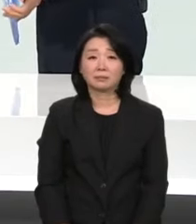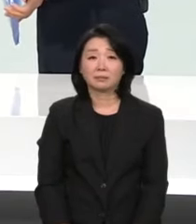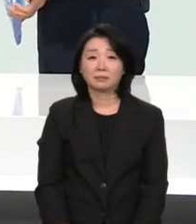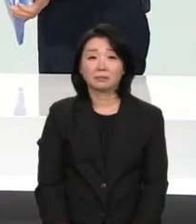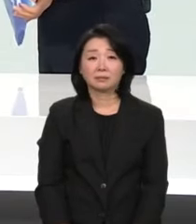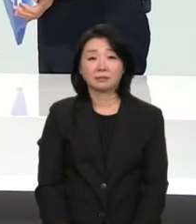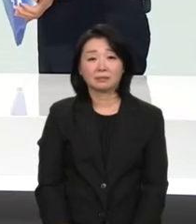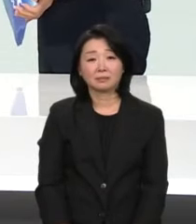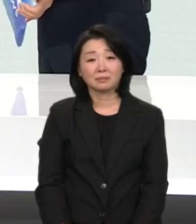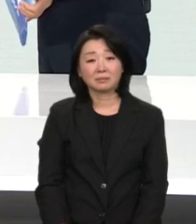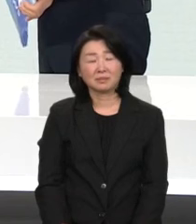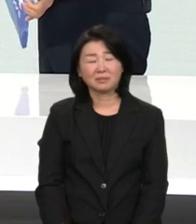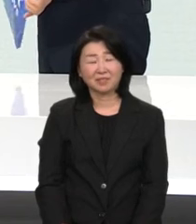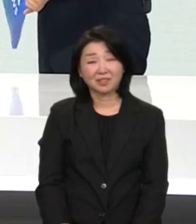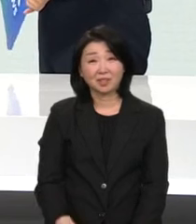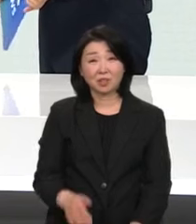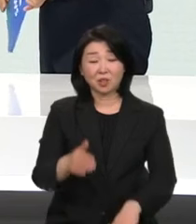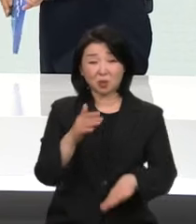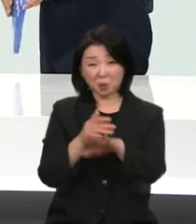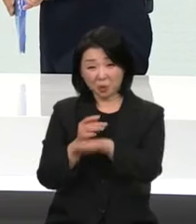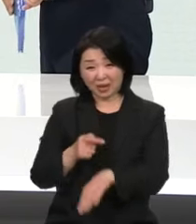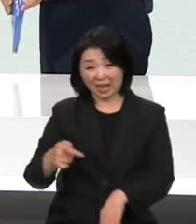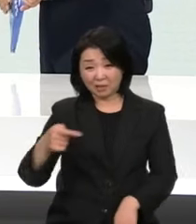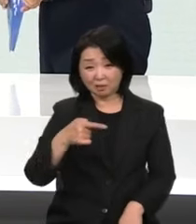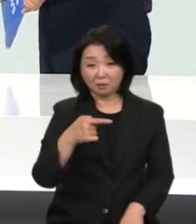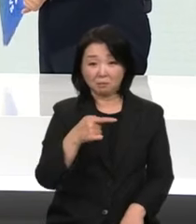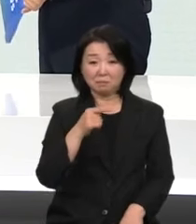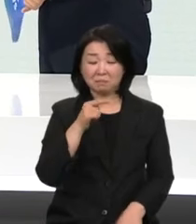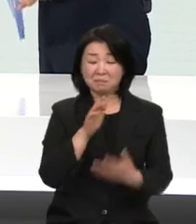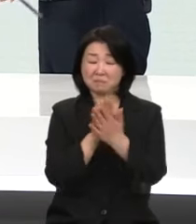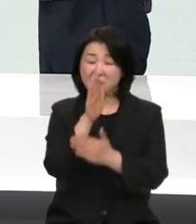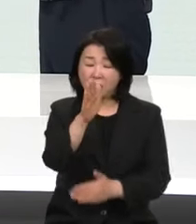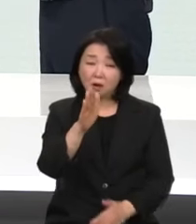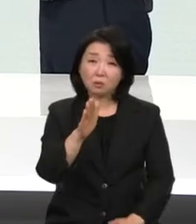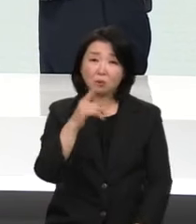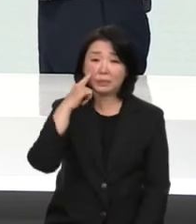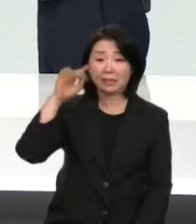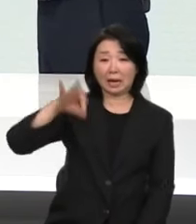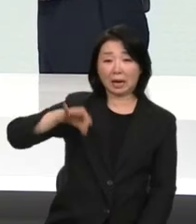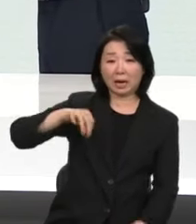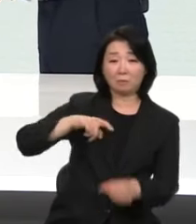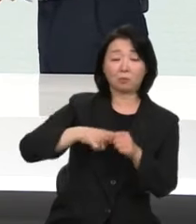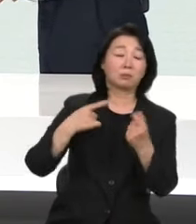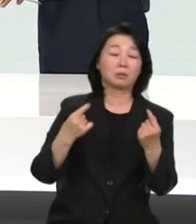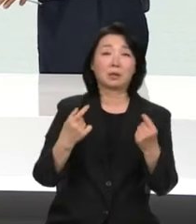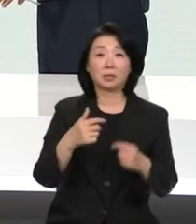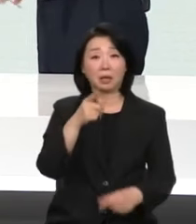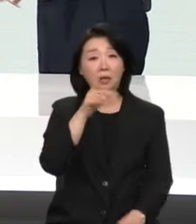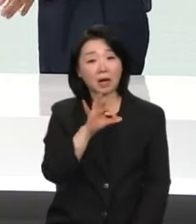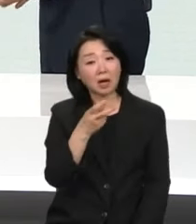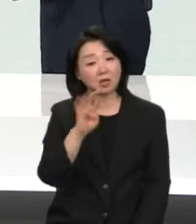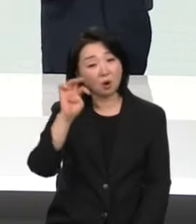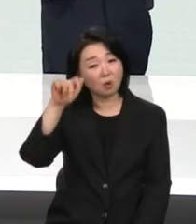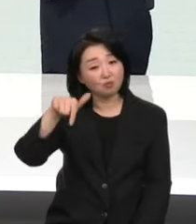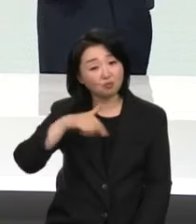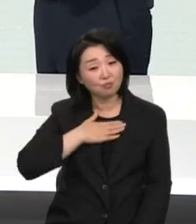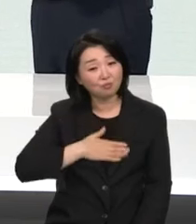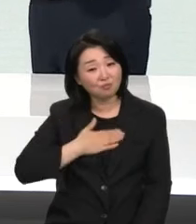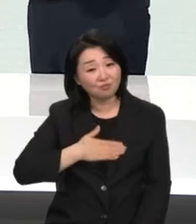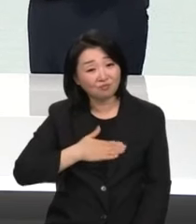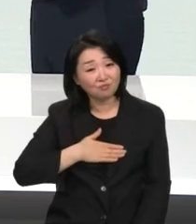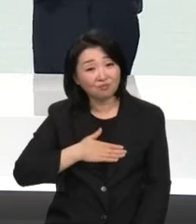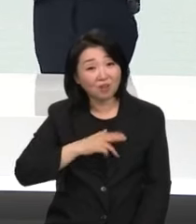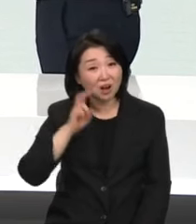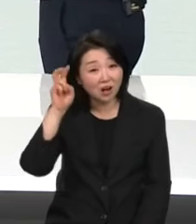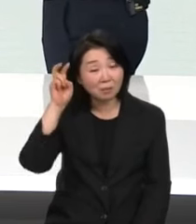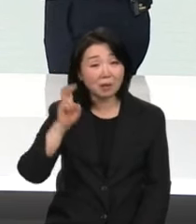이게 좀 돌려서 얘기하긴 했지만 비하 의도가 있다 이렇게 들릴 수도 있을 것 같습니다. 그렇습니다. 강형욱 씨, 뭐 시청자분 중에 잘 모르시는 분들도